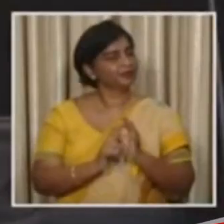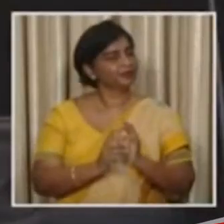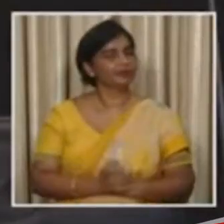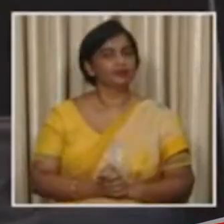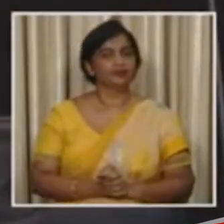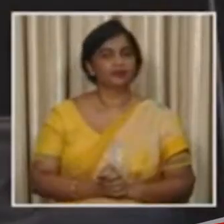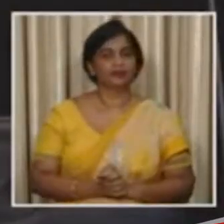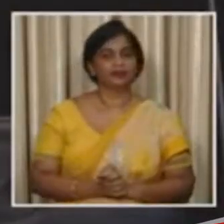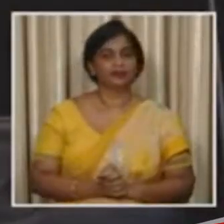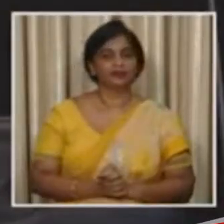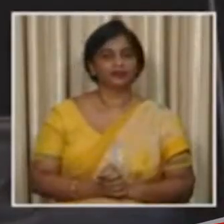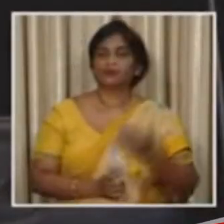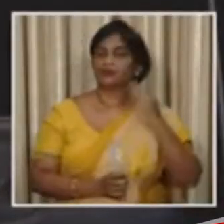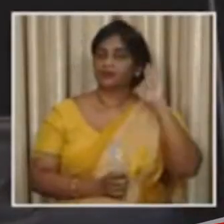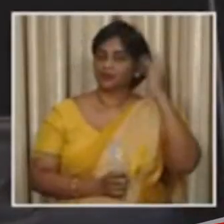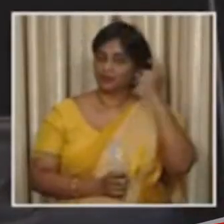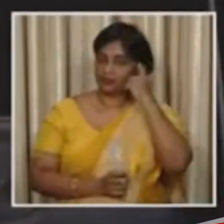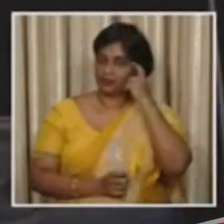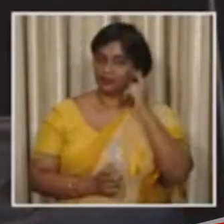විශේෂයෙන්ම දන්නවා අපි